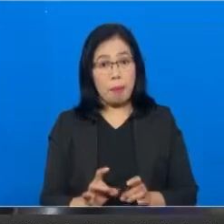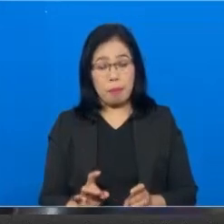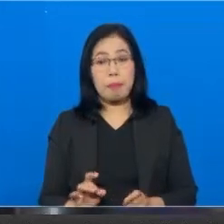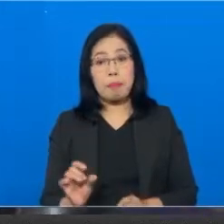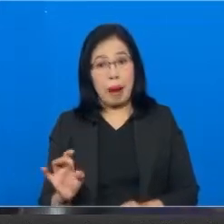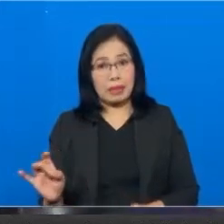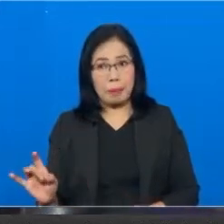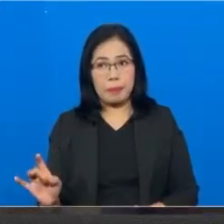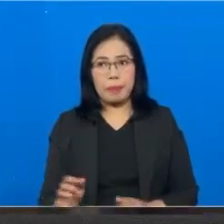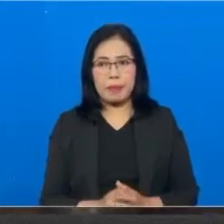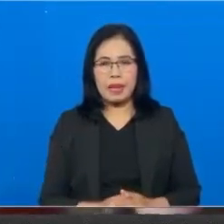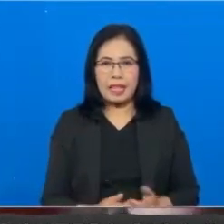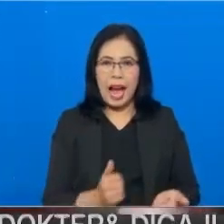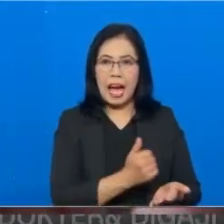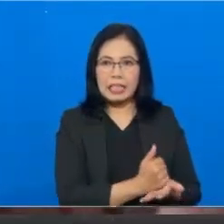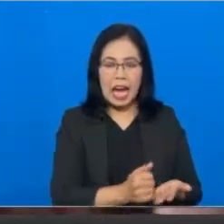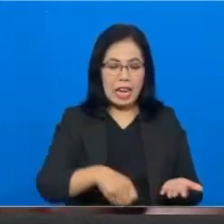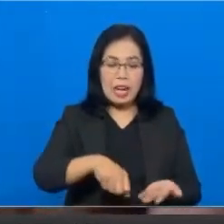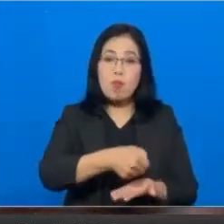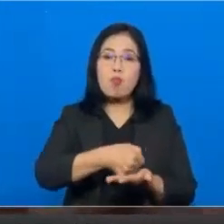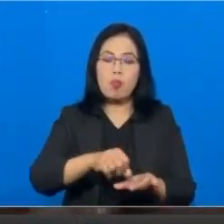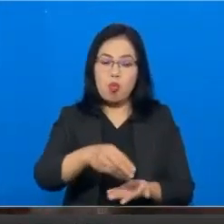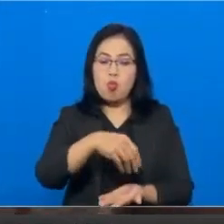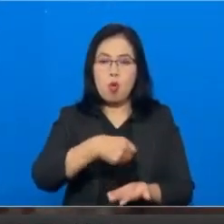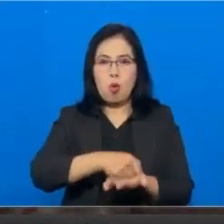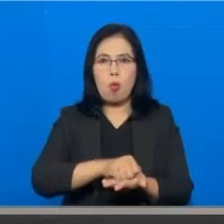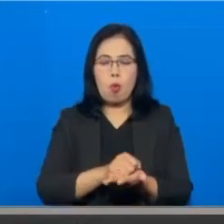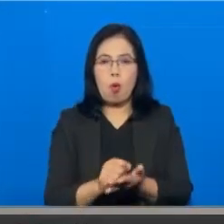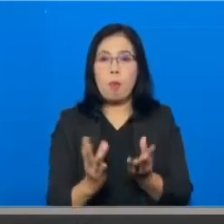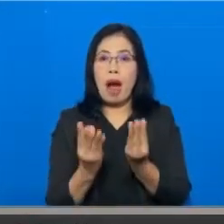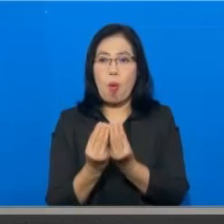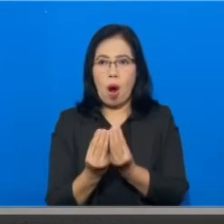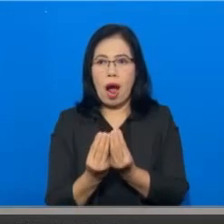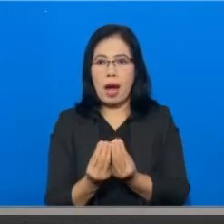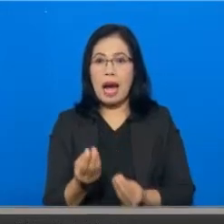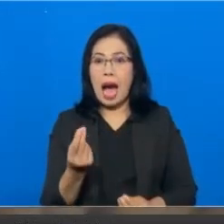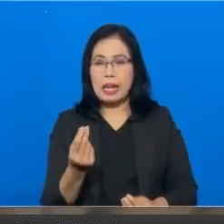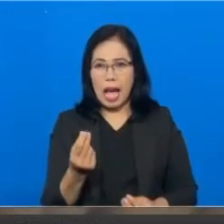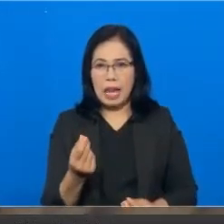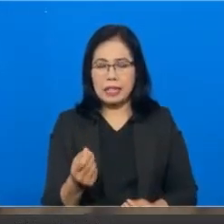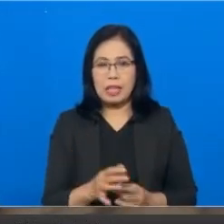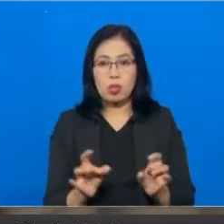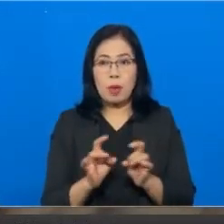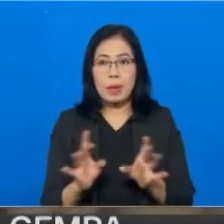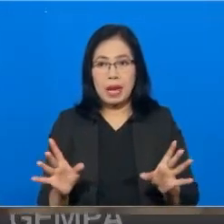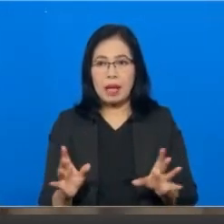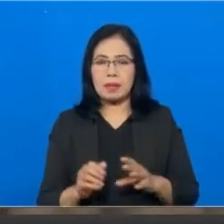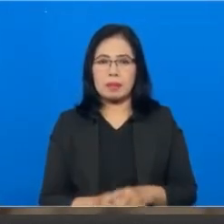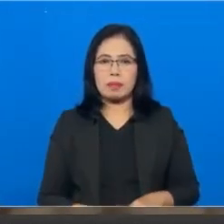mede original dan kacang mede bumbu bawang. Harganya pun cukup terjangkau dan bervariasi. Kacang mede original dijual dengan